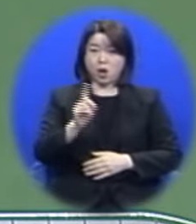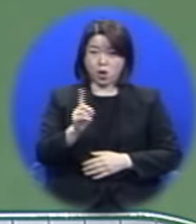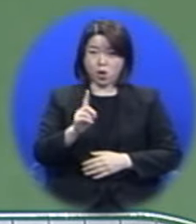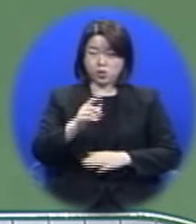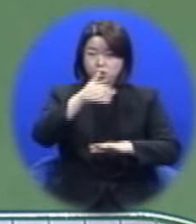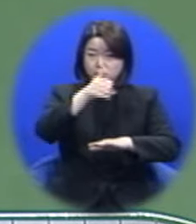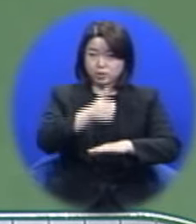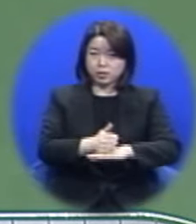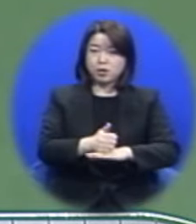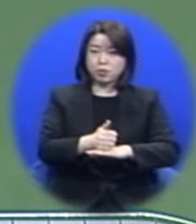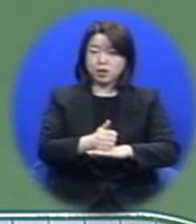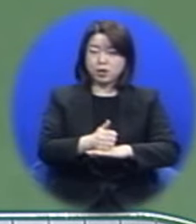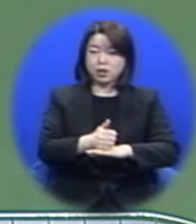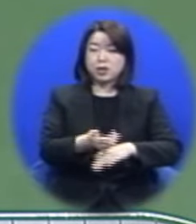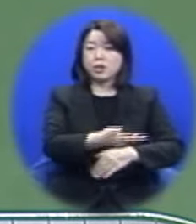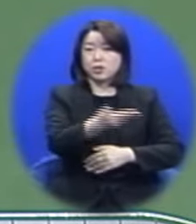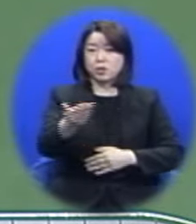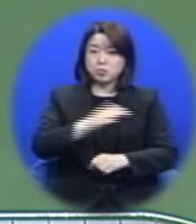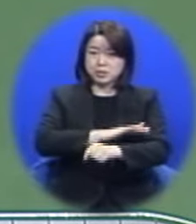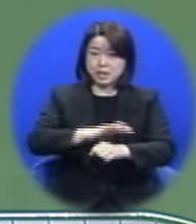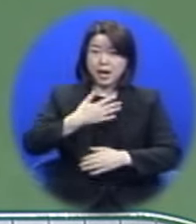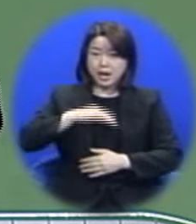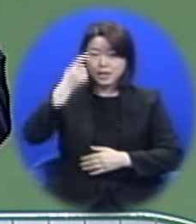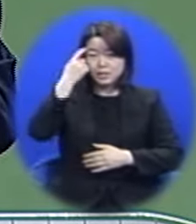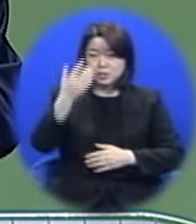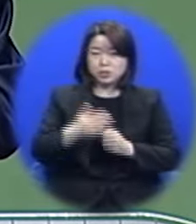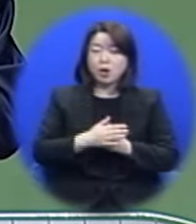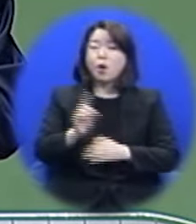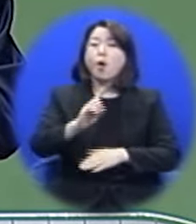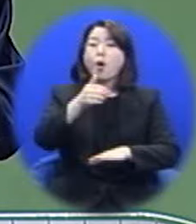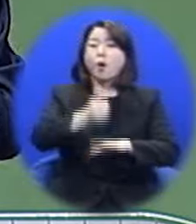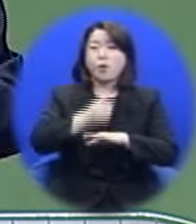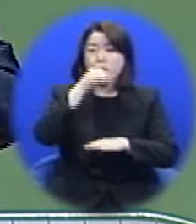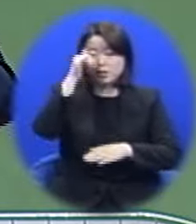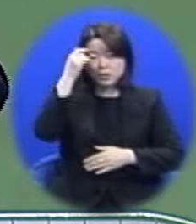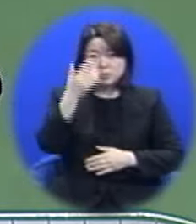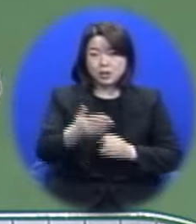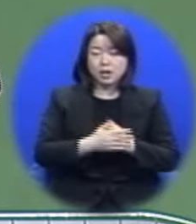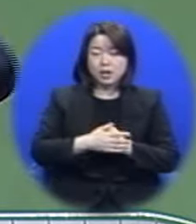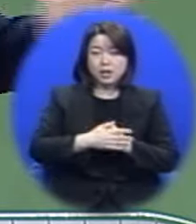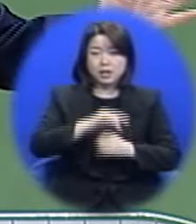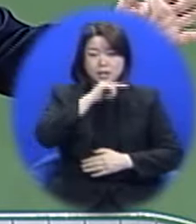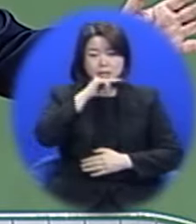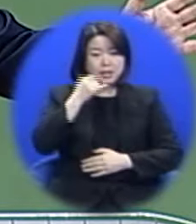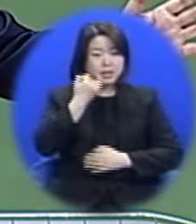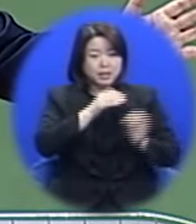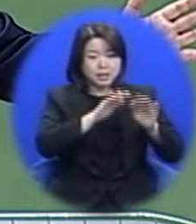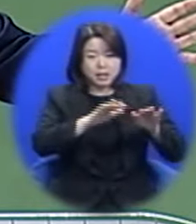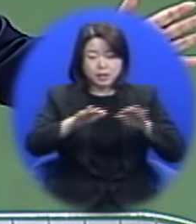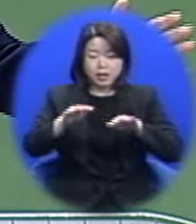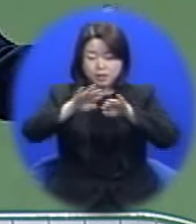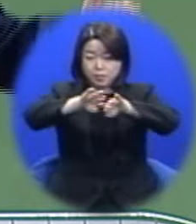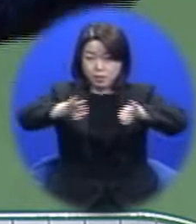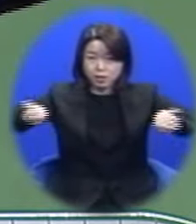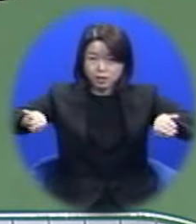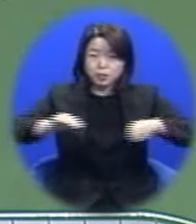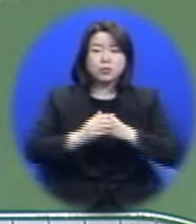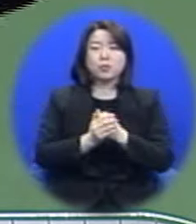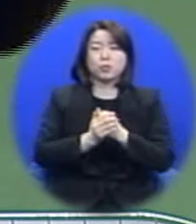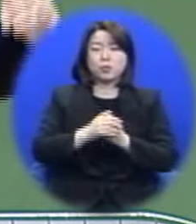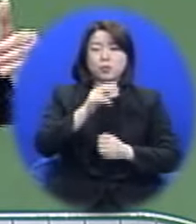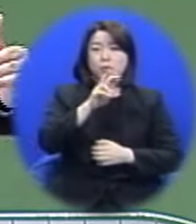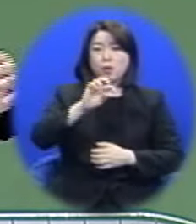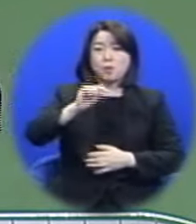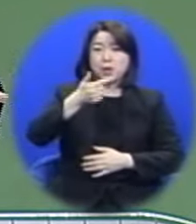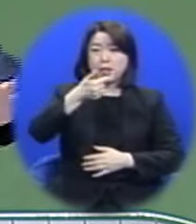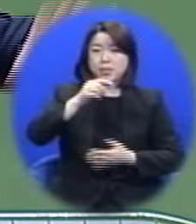결과가, 여러분도 다 잘 아시죠? 어떤 결과가 있었죠? 홍해는 결국 갈라졌고 만나가